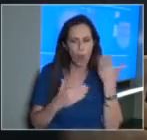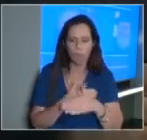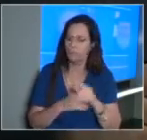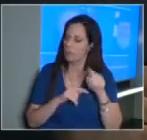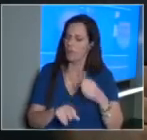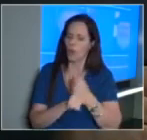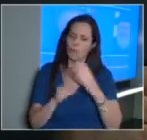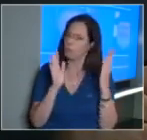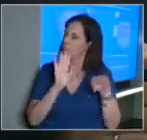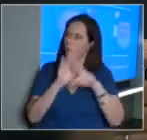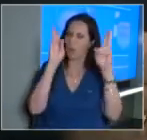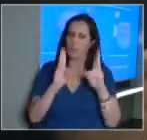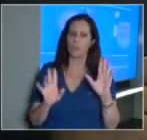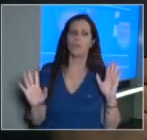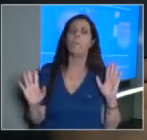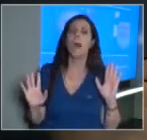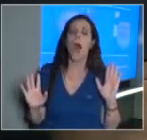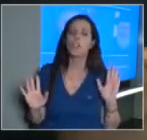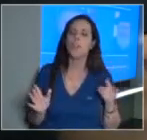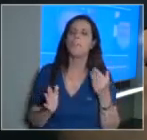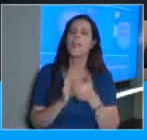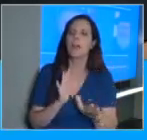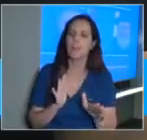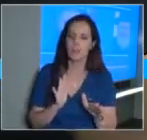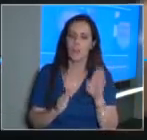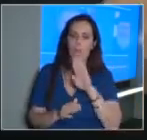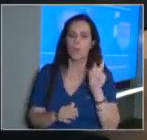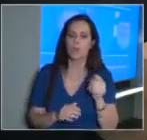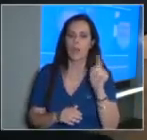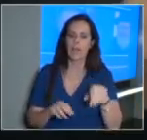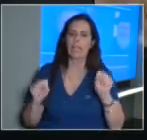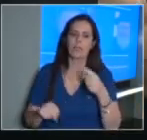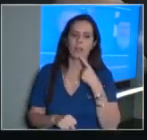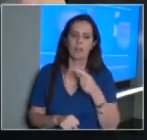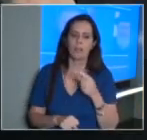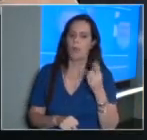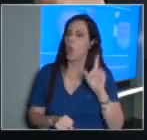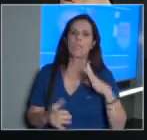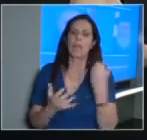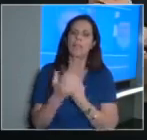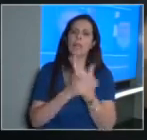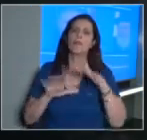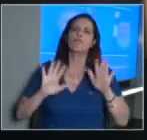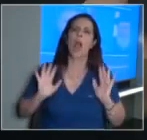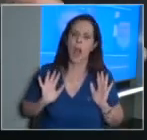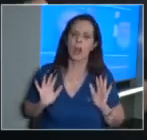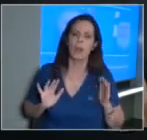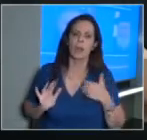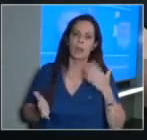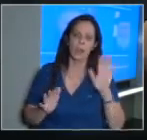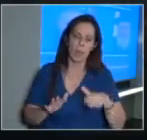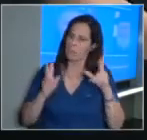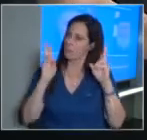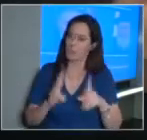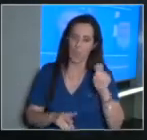כבר להביא חוק לפיזור הכנסת, מה שייתר את הצורך של נתניהו להגיע לנשיא ולומר, הבית, לא הצלחתי להקים ממשלה, אנחנו כבר גם